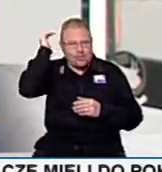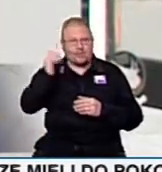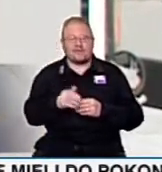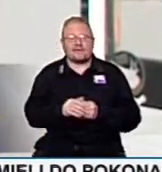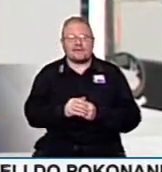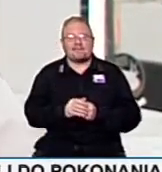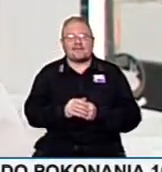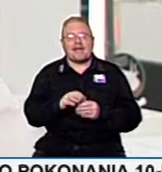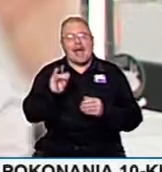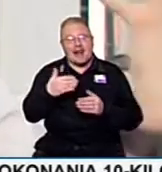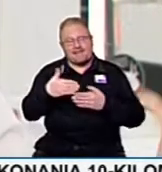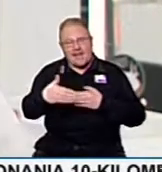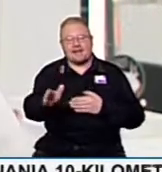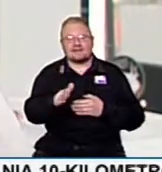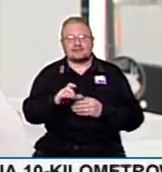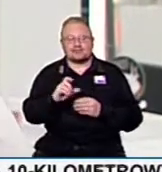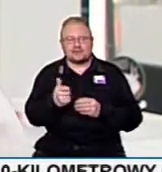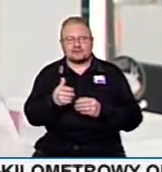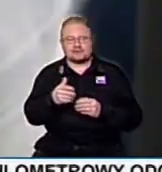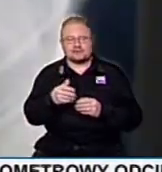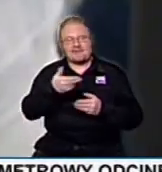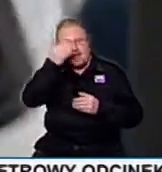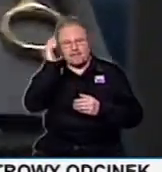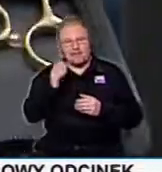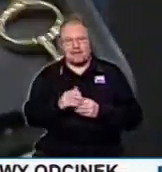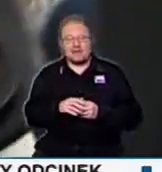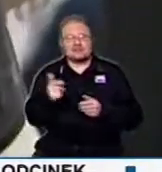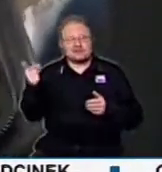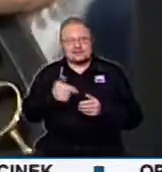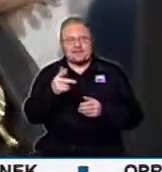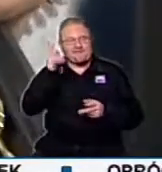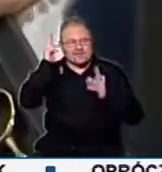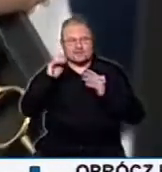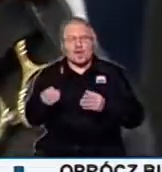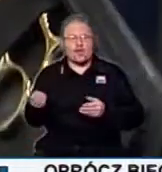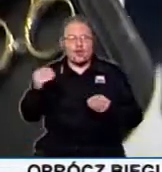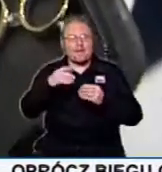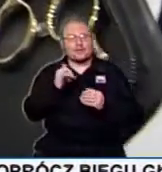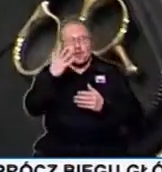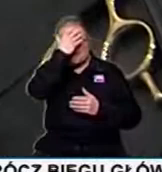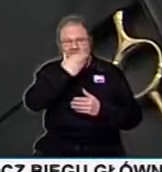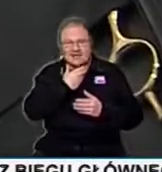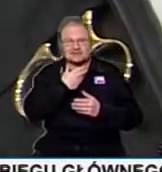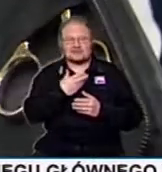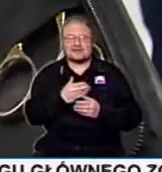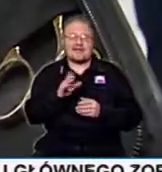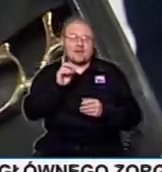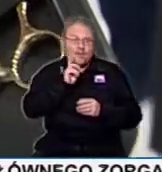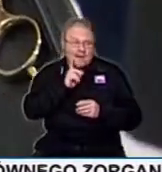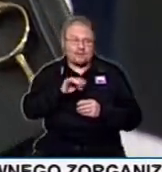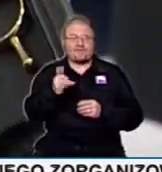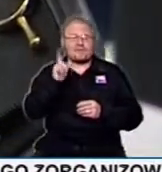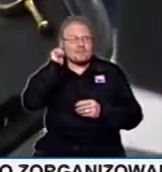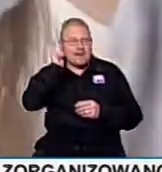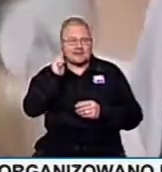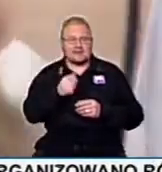wyciętych, ściętych, ale nadal coś przeczesane na bok, do góry. Trzeba fryzurę też dobrać do kształtu twarzy, tak jak u pań, tak jak i u panów.